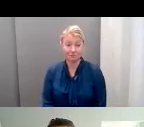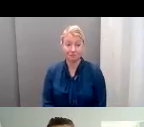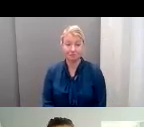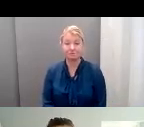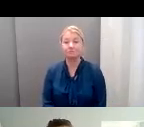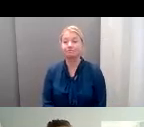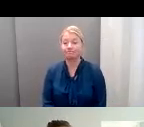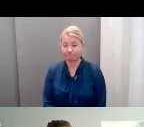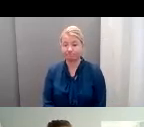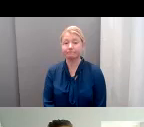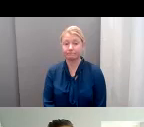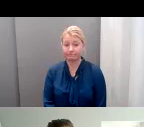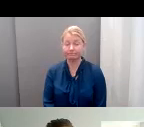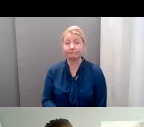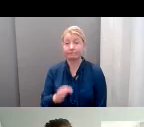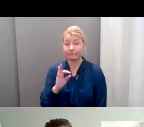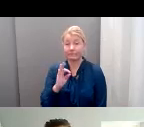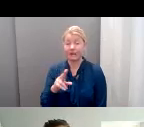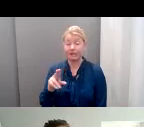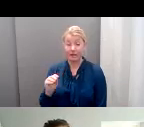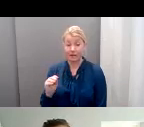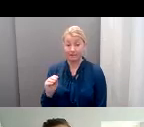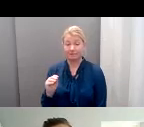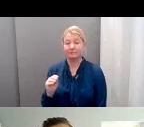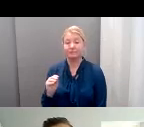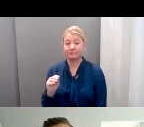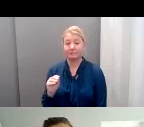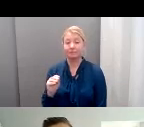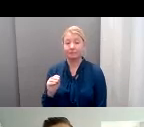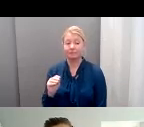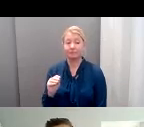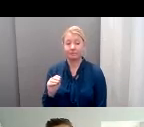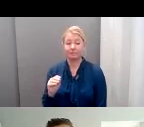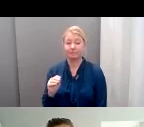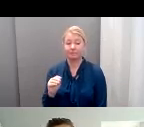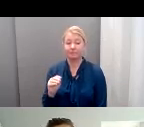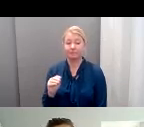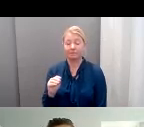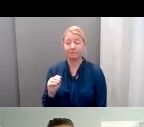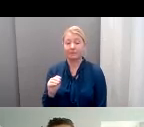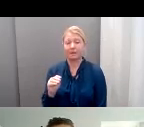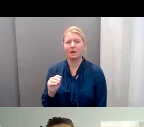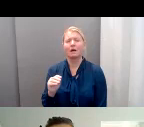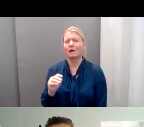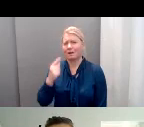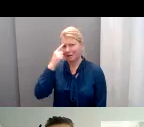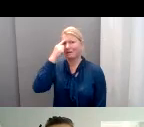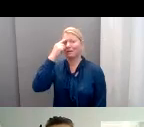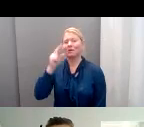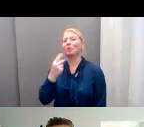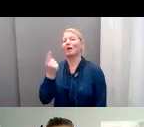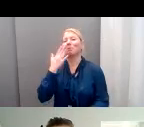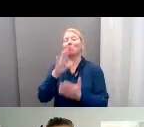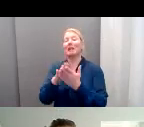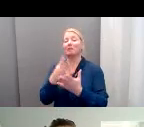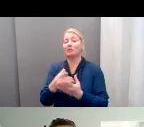Ja, och lite om vad som händer nu. Jag inser också att det försvann en bild i början där jag skulle